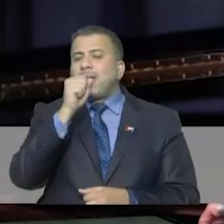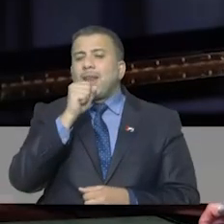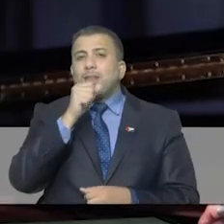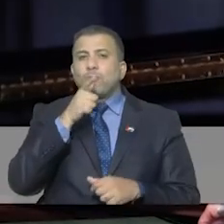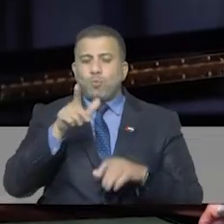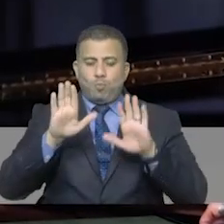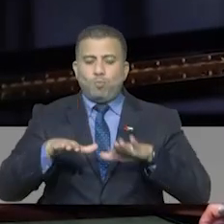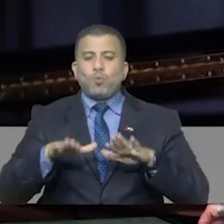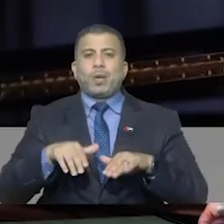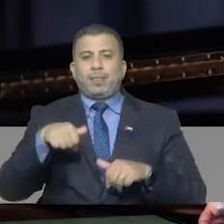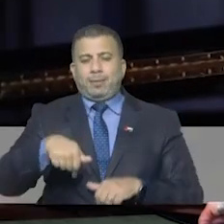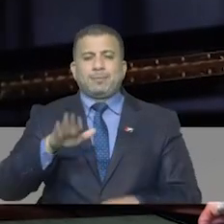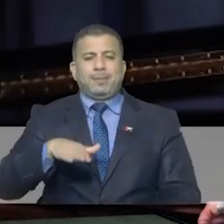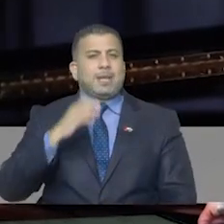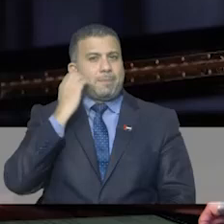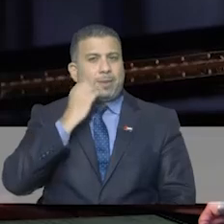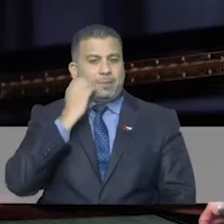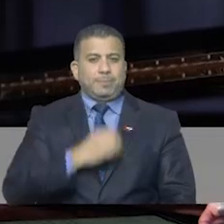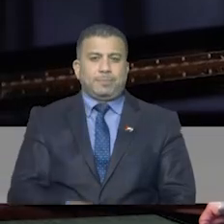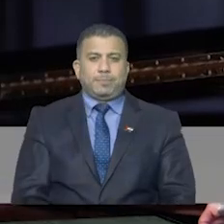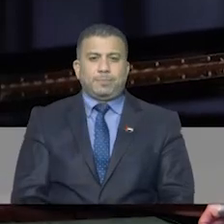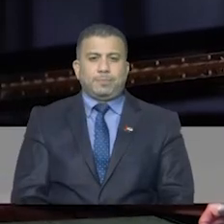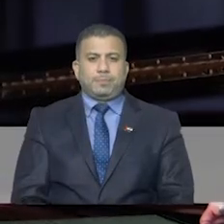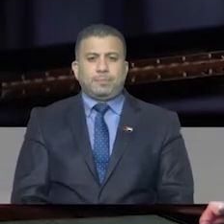الفنانات المقيمات.